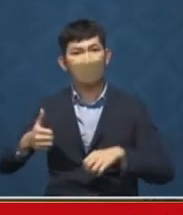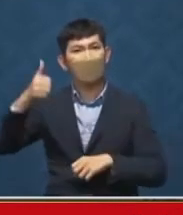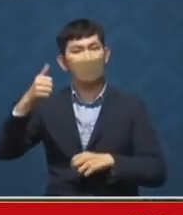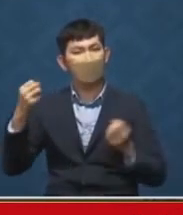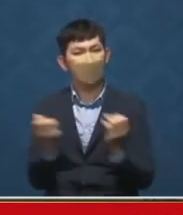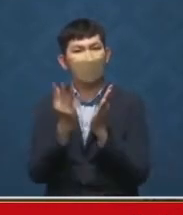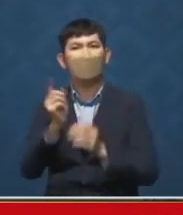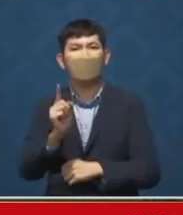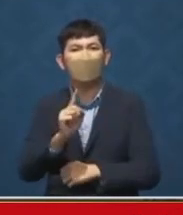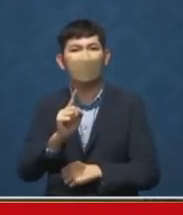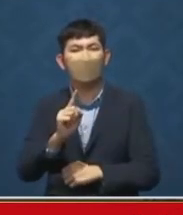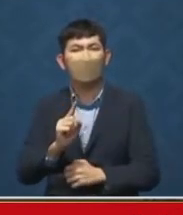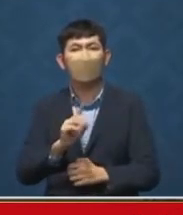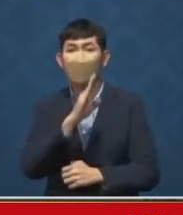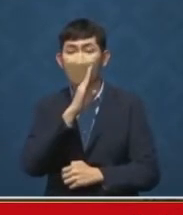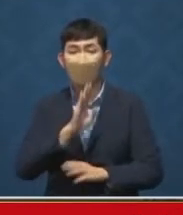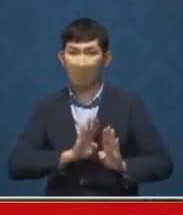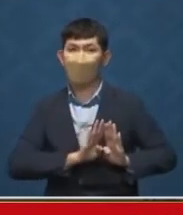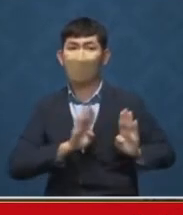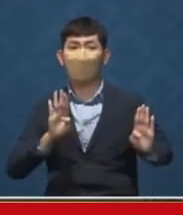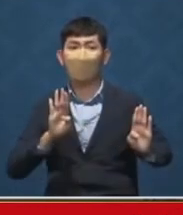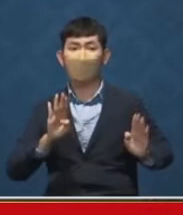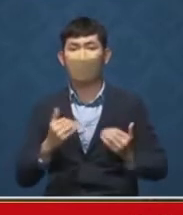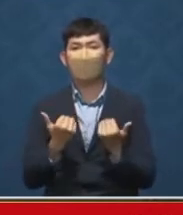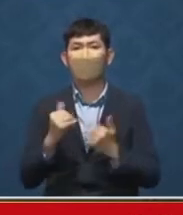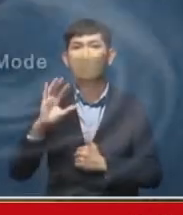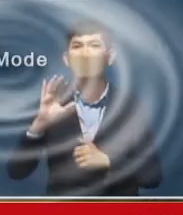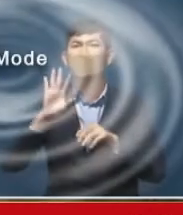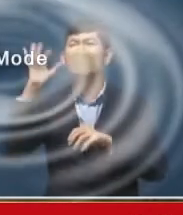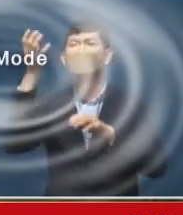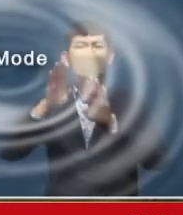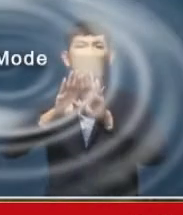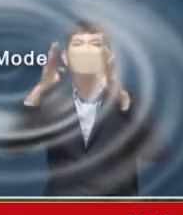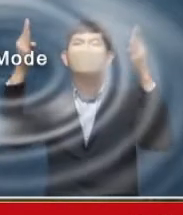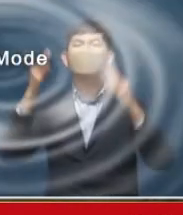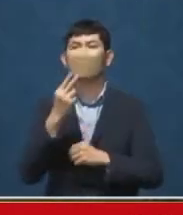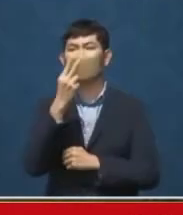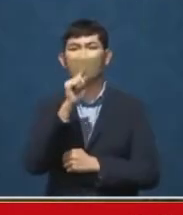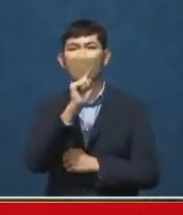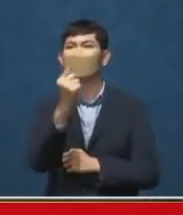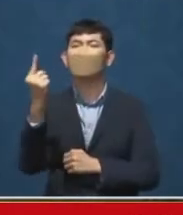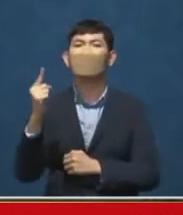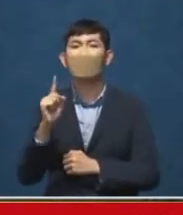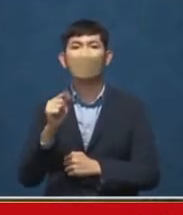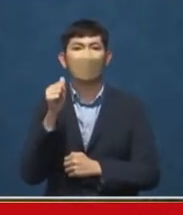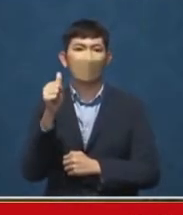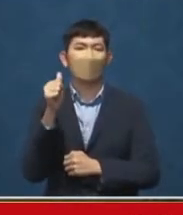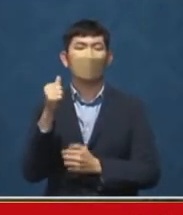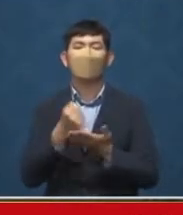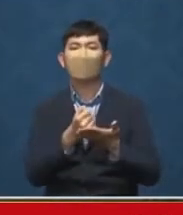านดูแลมากขึ้นมันต้องจะดีนะครับมันจะไปกระทบความสงบอย่างไรถ้าเราเปิดใจกว้างหน่อยว่าวันนี้โลกมันกว้าง